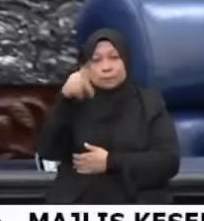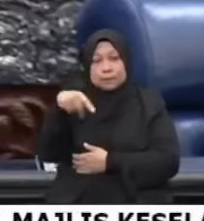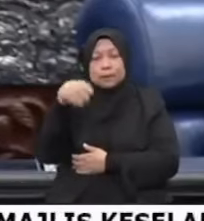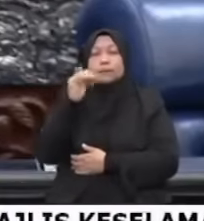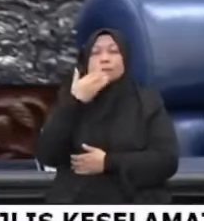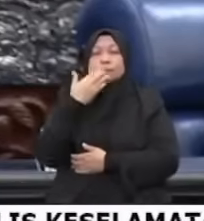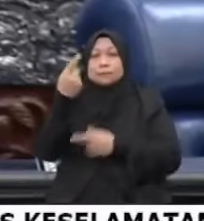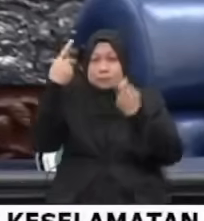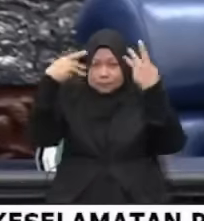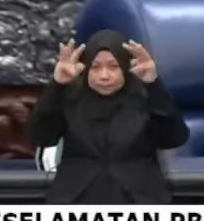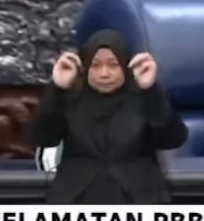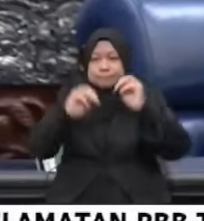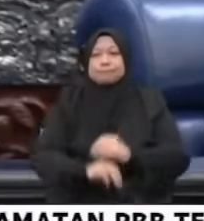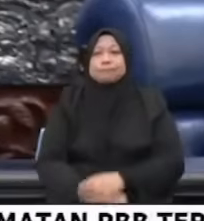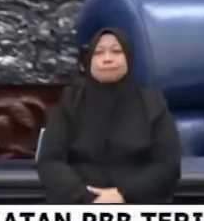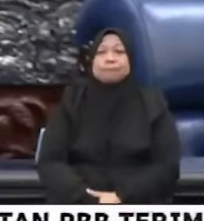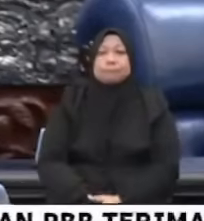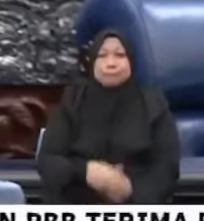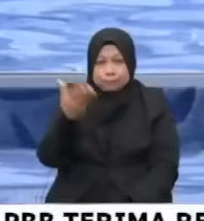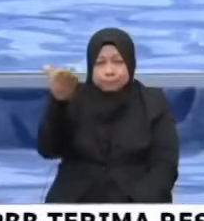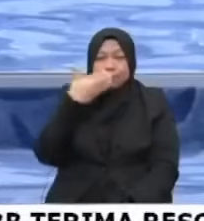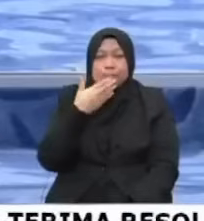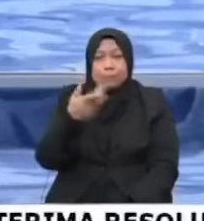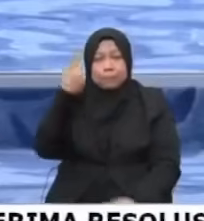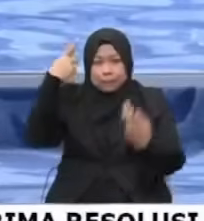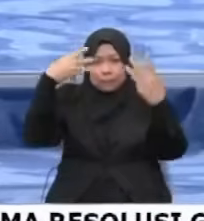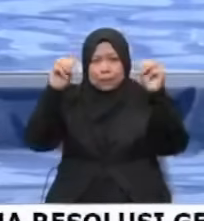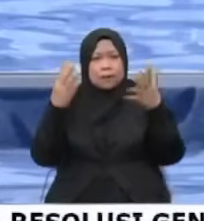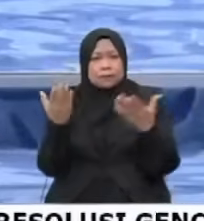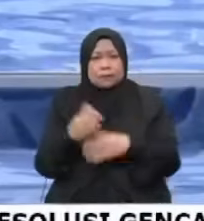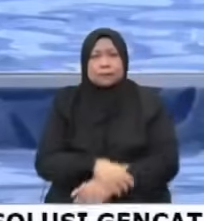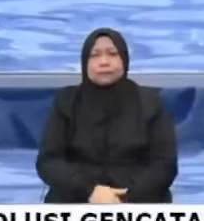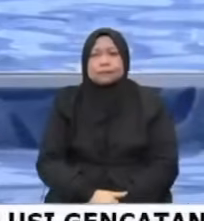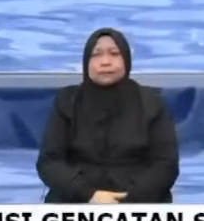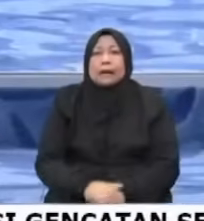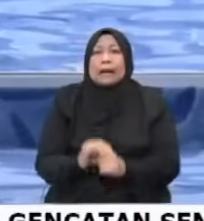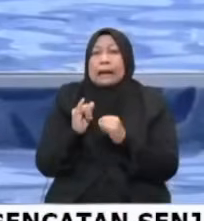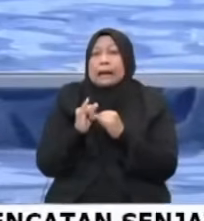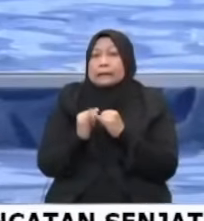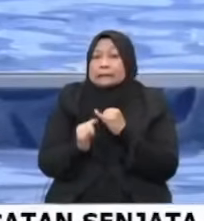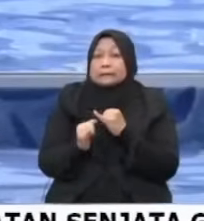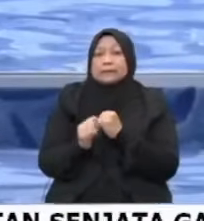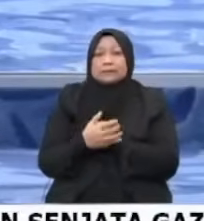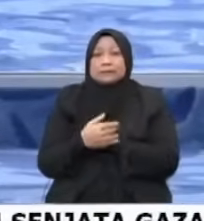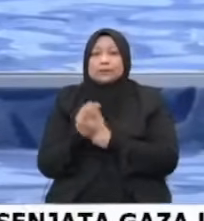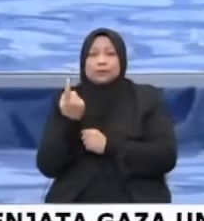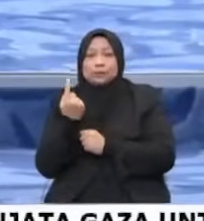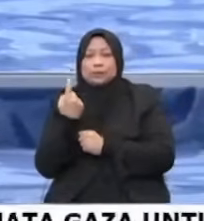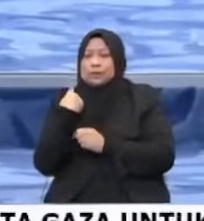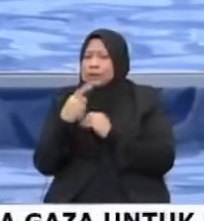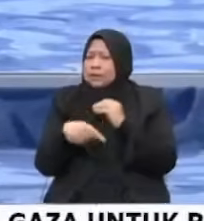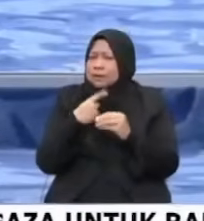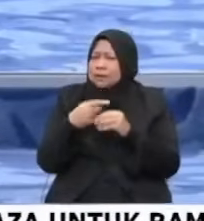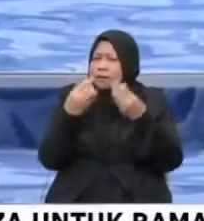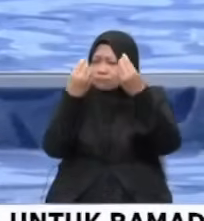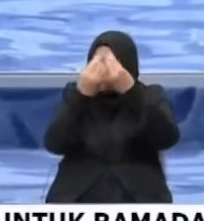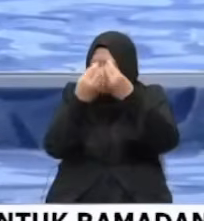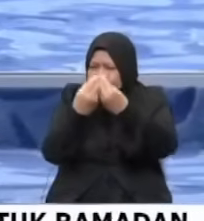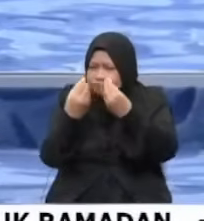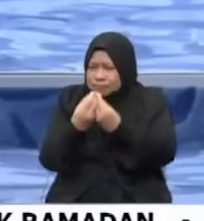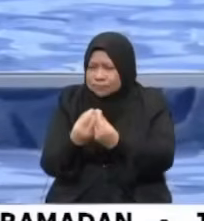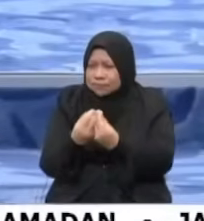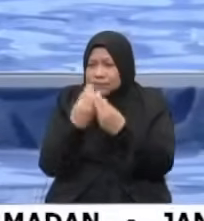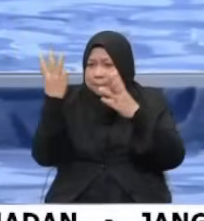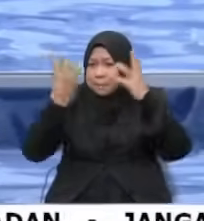silakan menteri Terima kasih bahagian akhir dulu yangu iaitu tentang angka yang